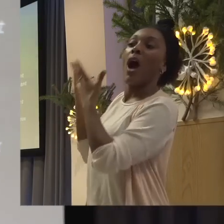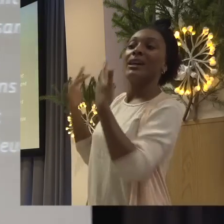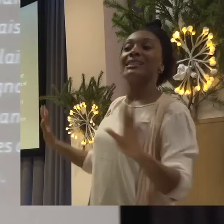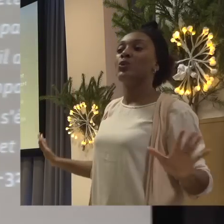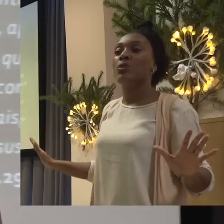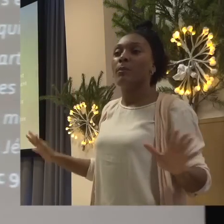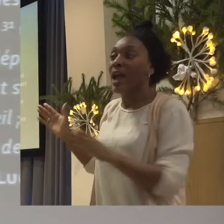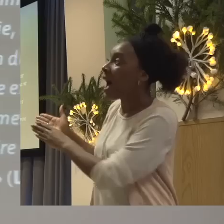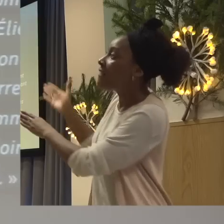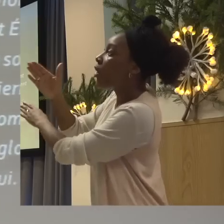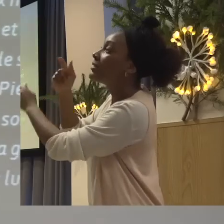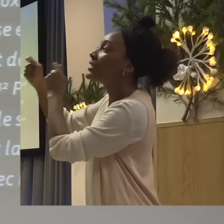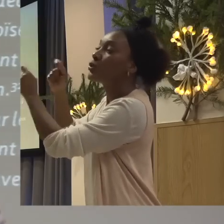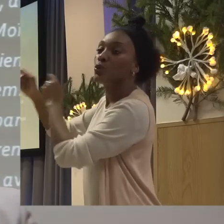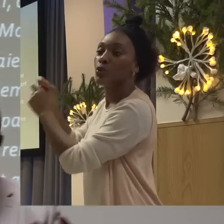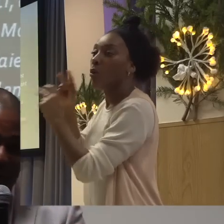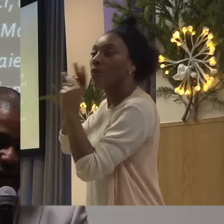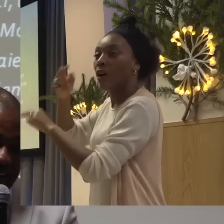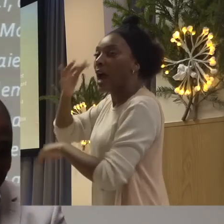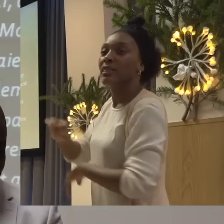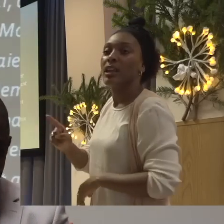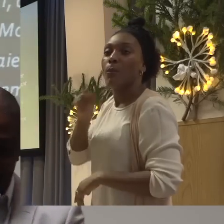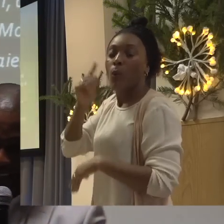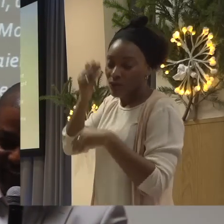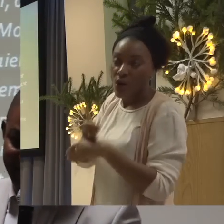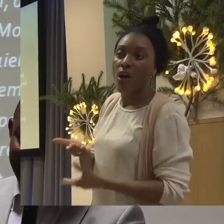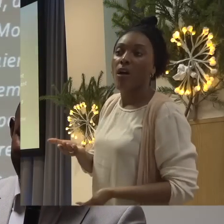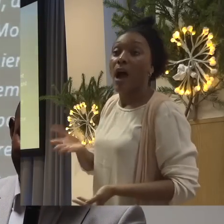fait. Parfois, nous ne voulons pas